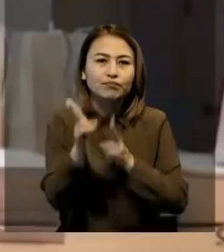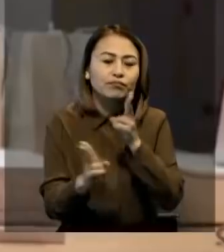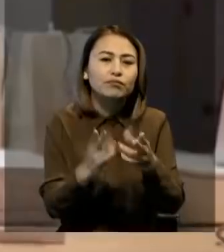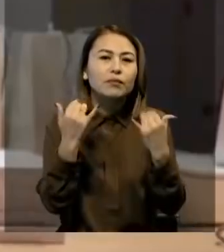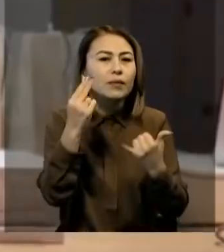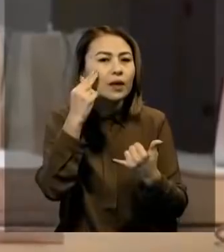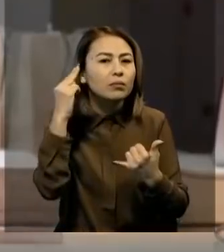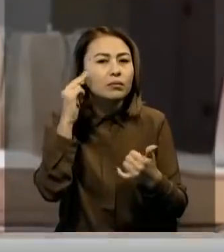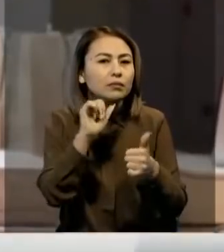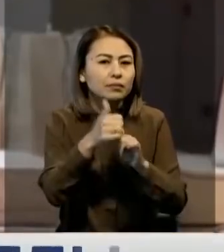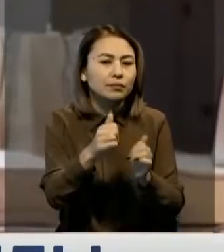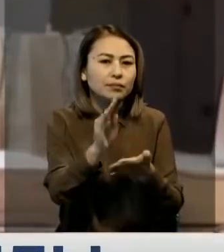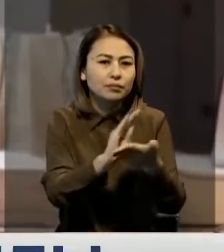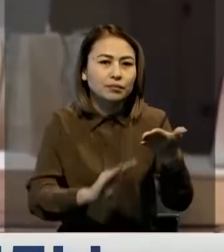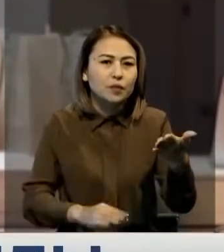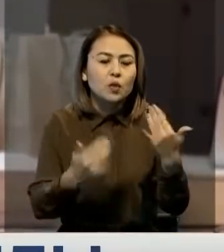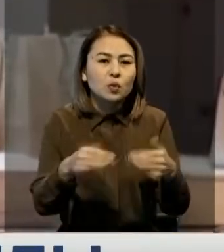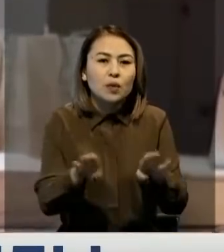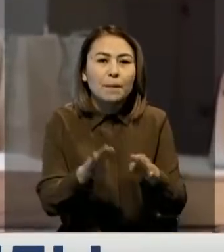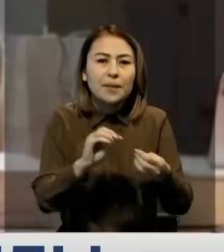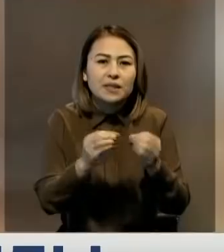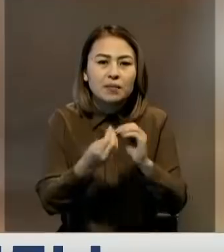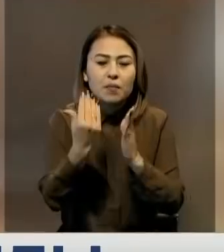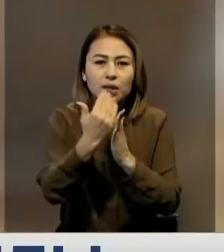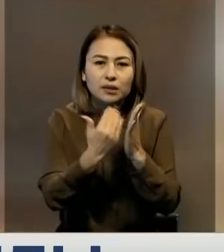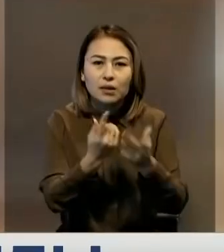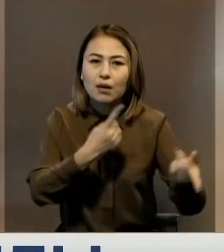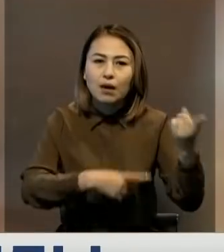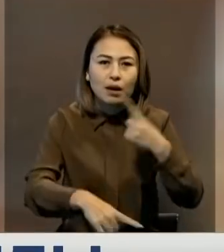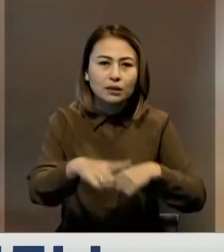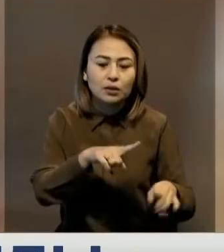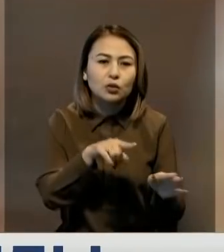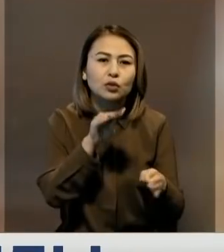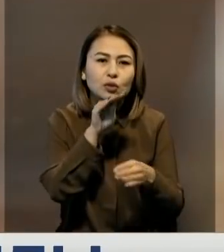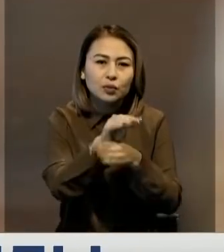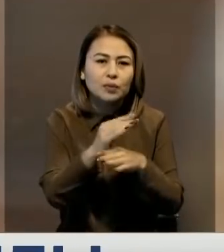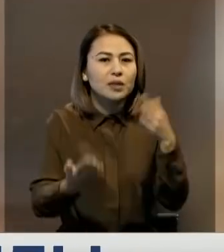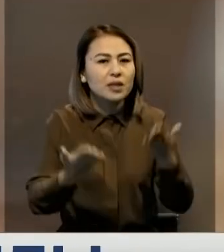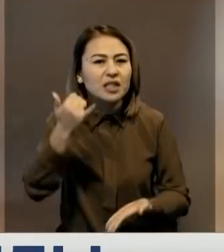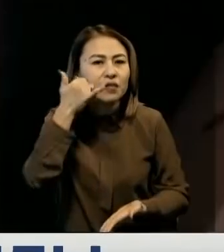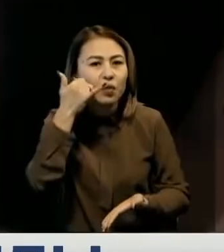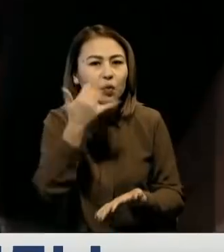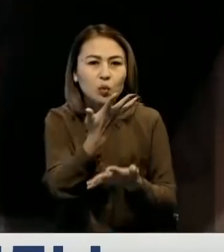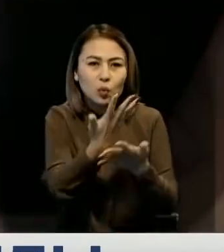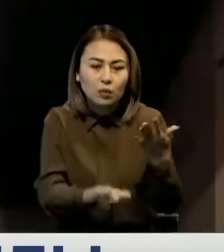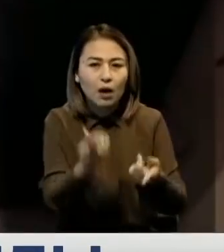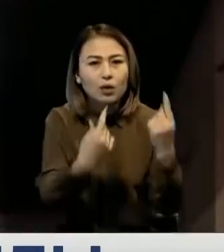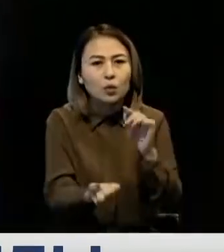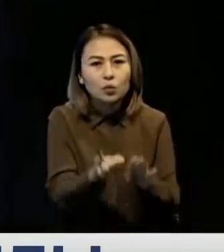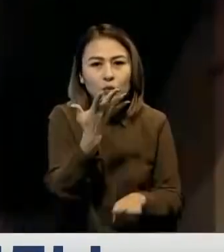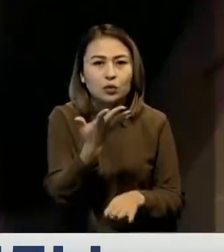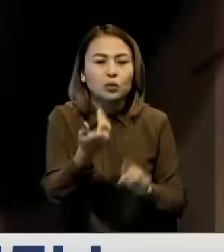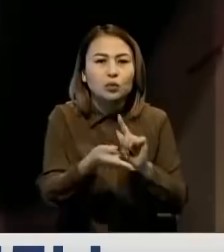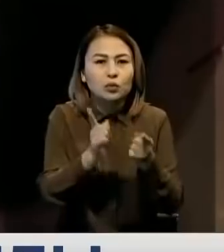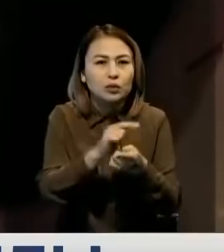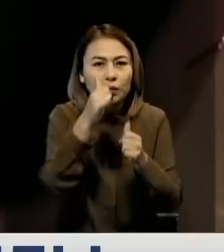шағымданды. Бұл туралы қытайлық басылым хабарлады. Сондай-ақ бұл мәселені бағдарламаны қайта жүктеу немесе телефонды сөндіріп қайта